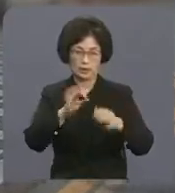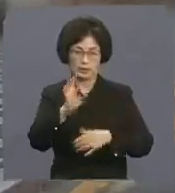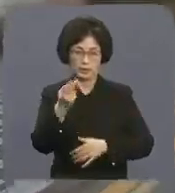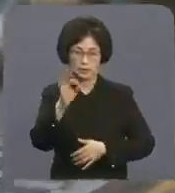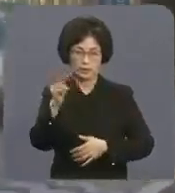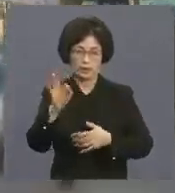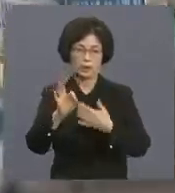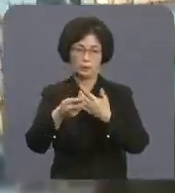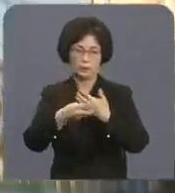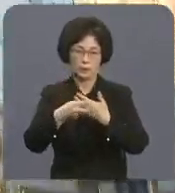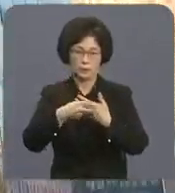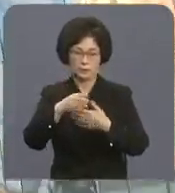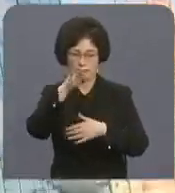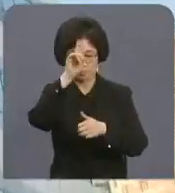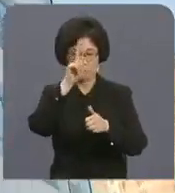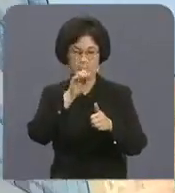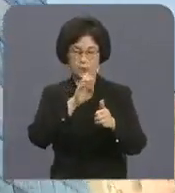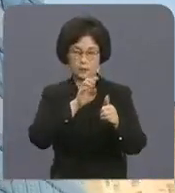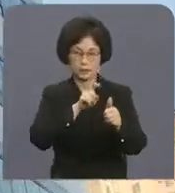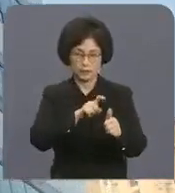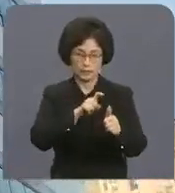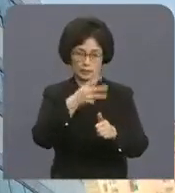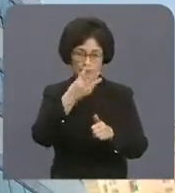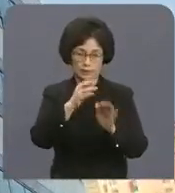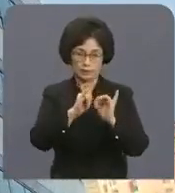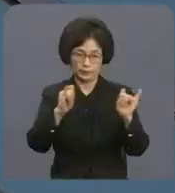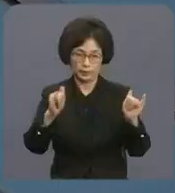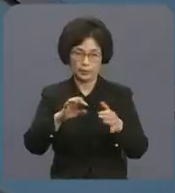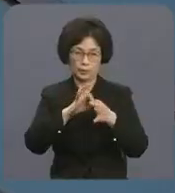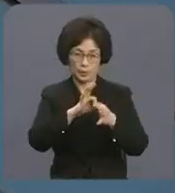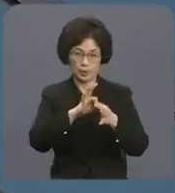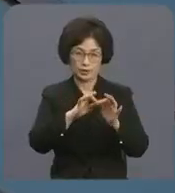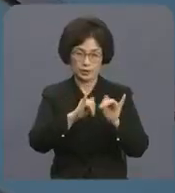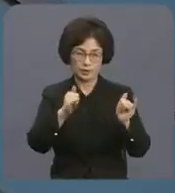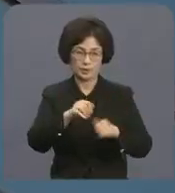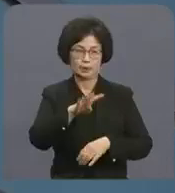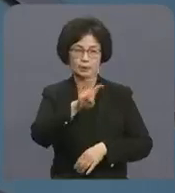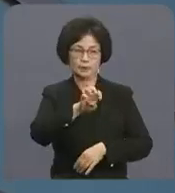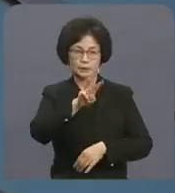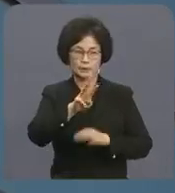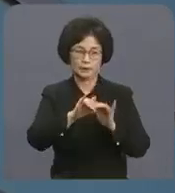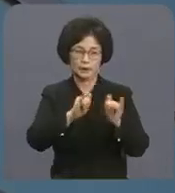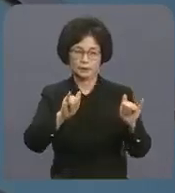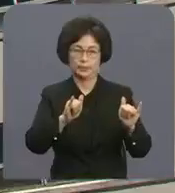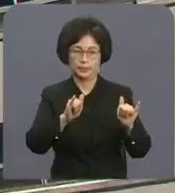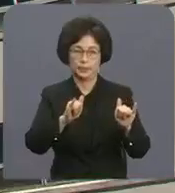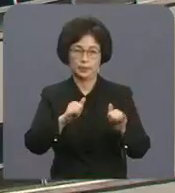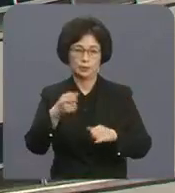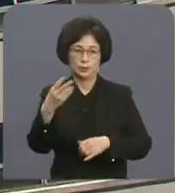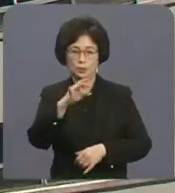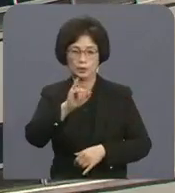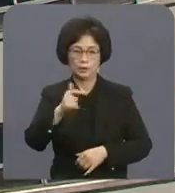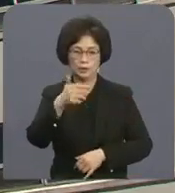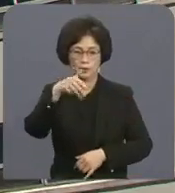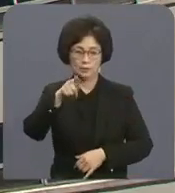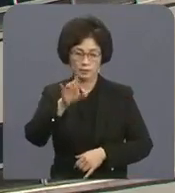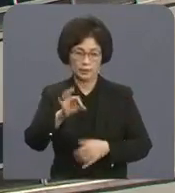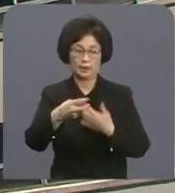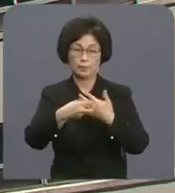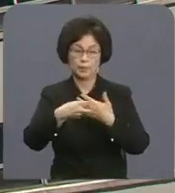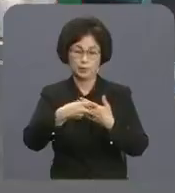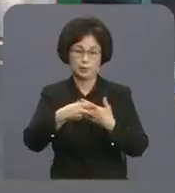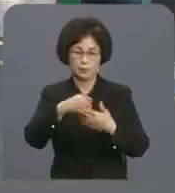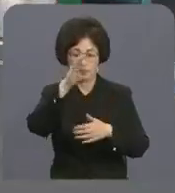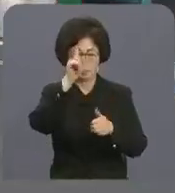요양병원에서는 확진자 3명이 더 나와 관련 확진자는 43명으로 늘었습니다. 또 인창요양병원에서도